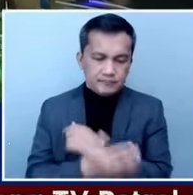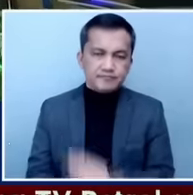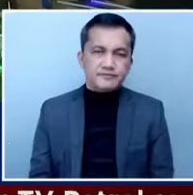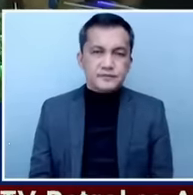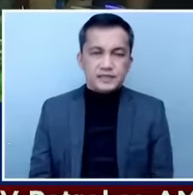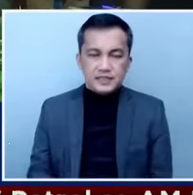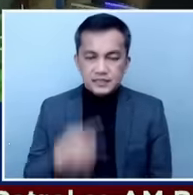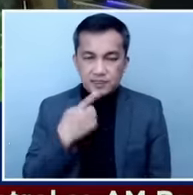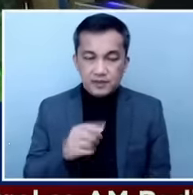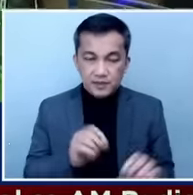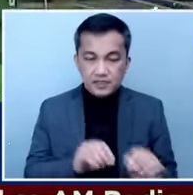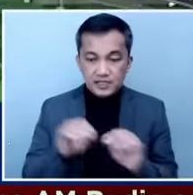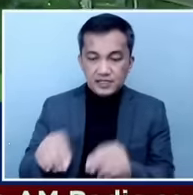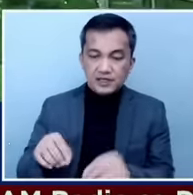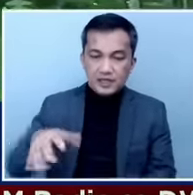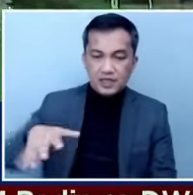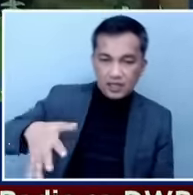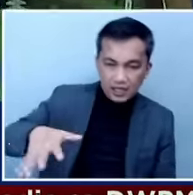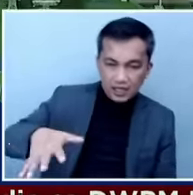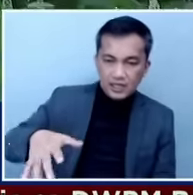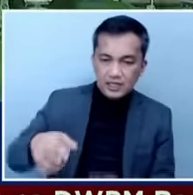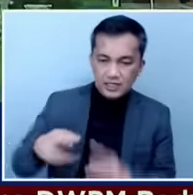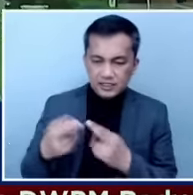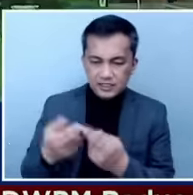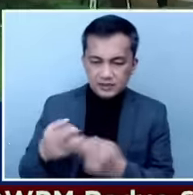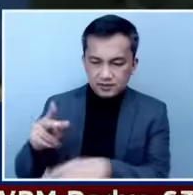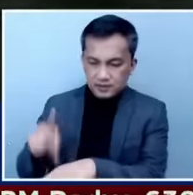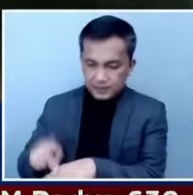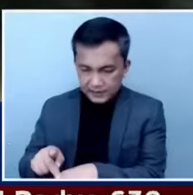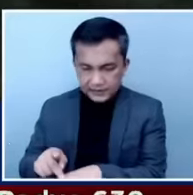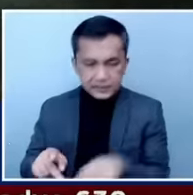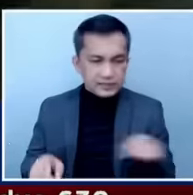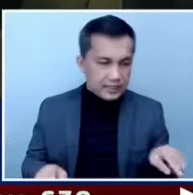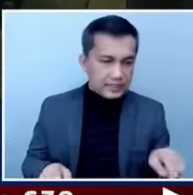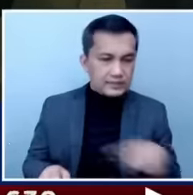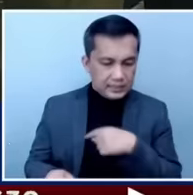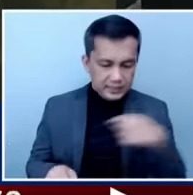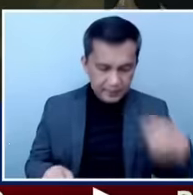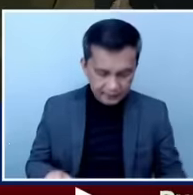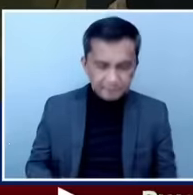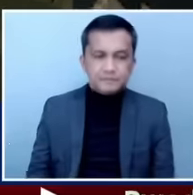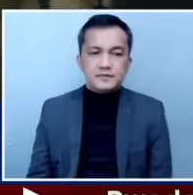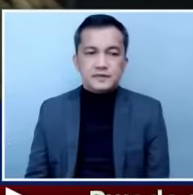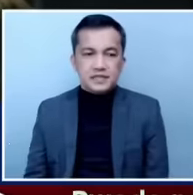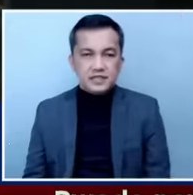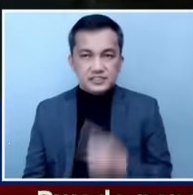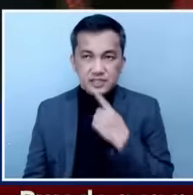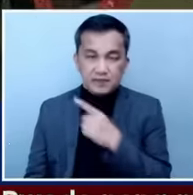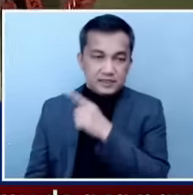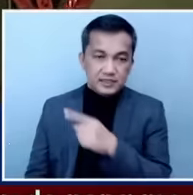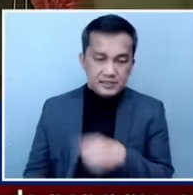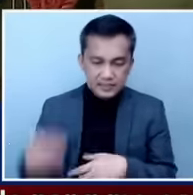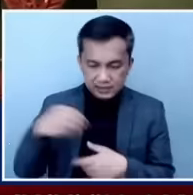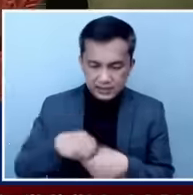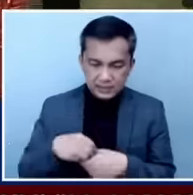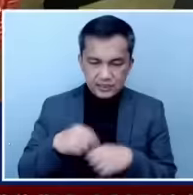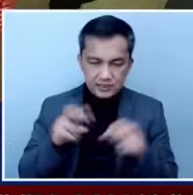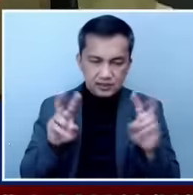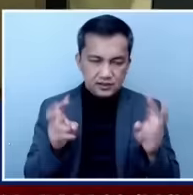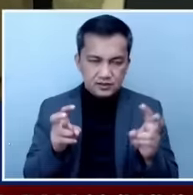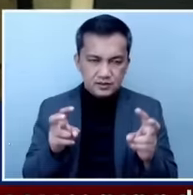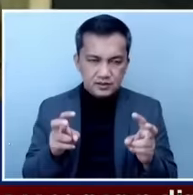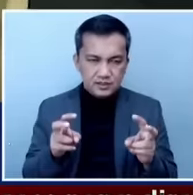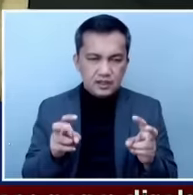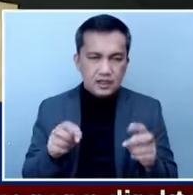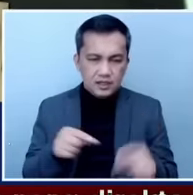nalalagay ngayon sa alanganin ang relasyon ng Pilipinas at China. Ginit niyang internal na usapin ang ng